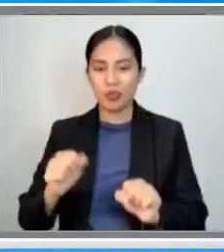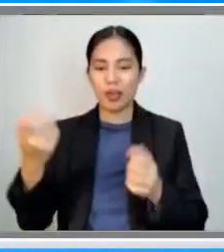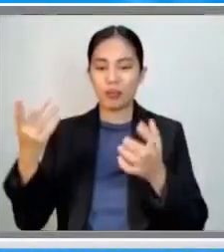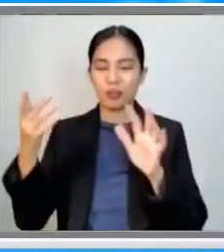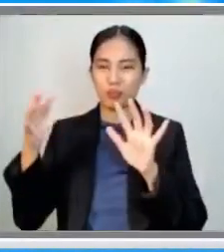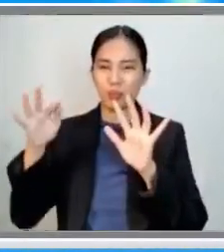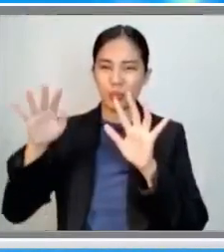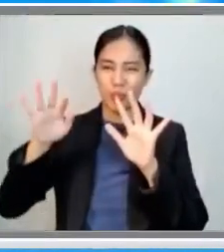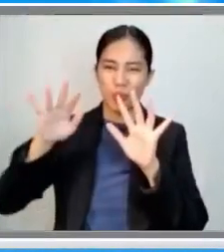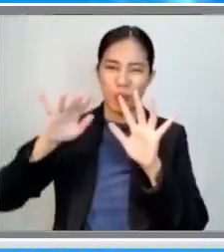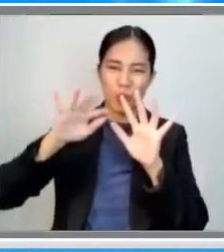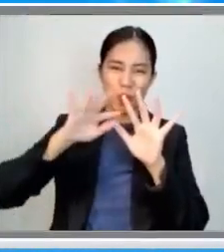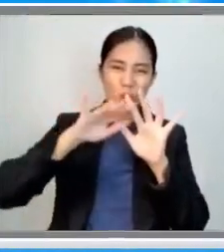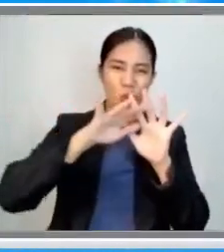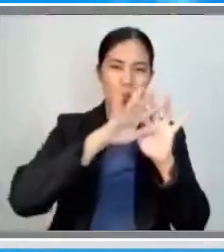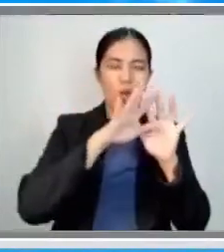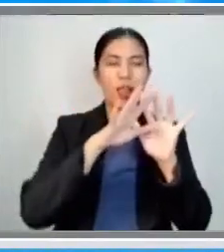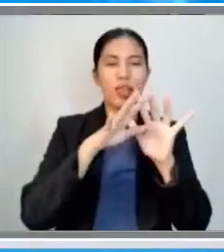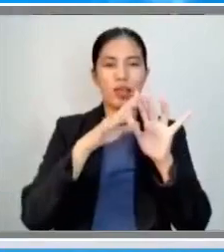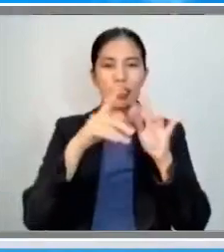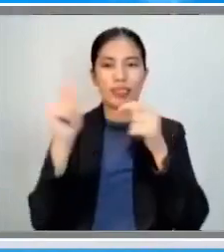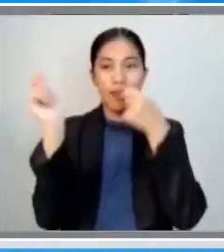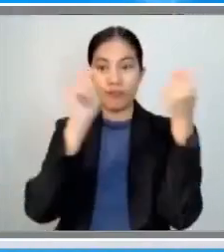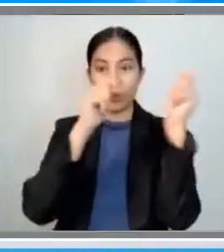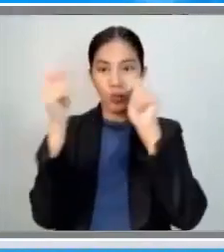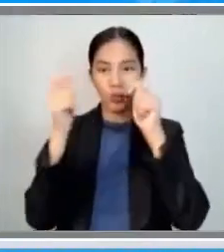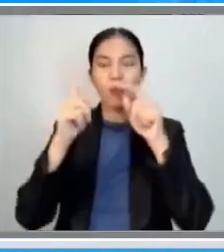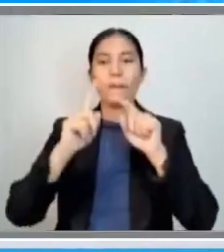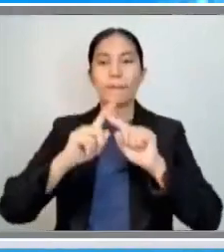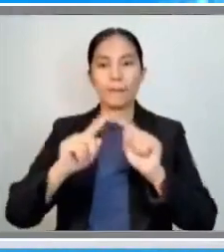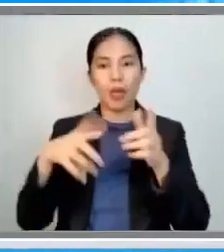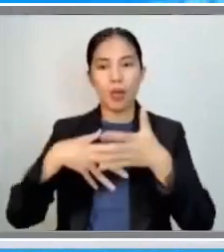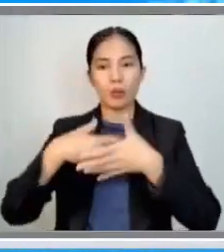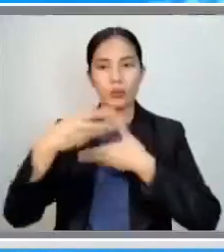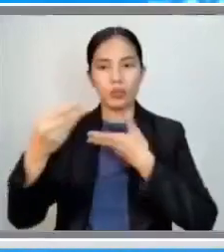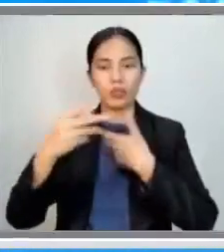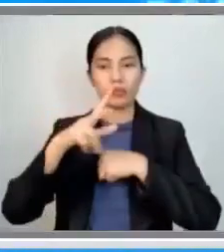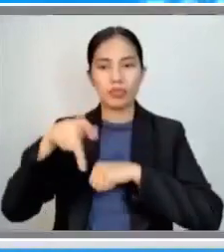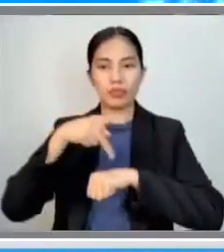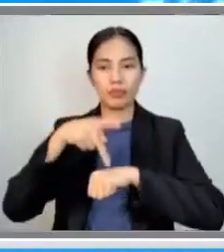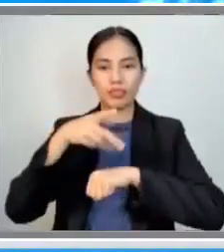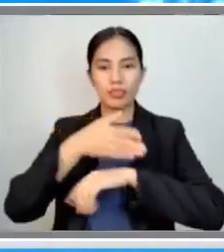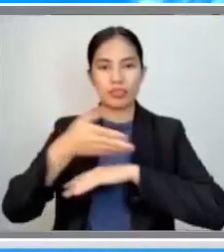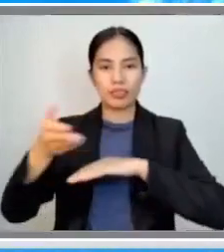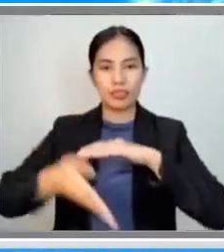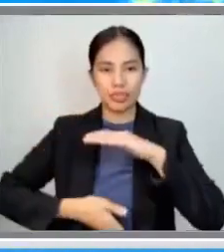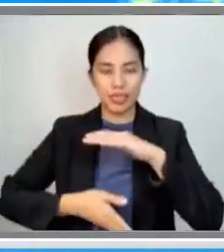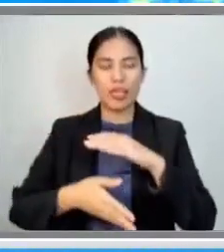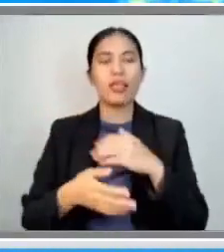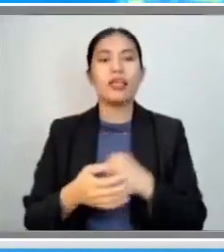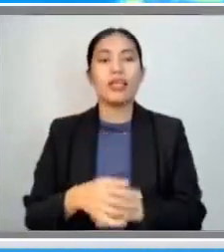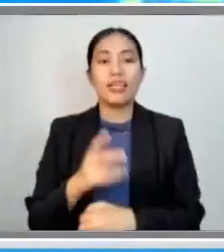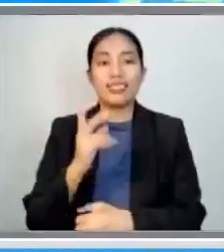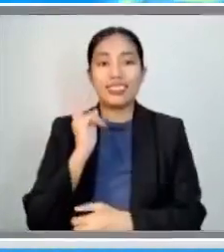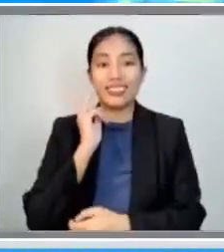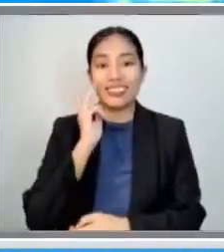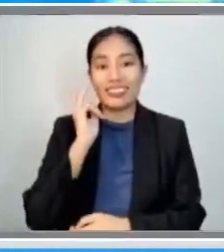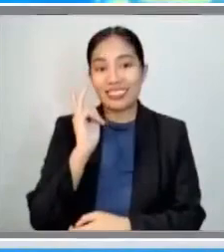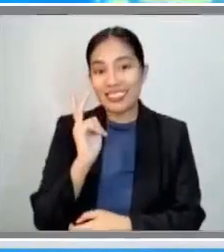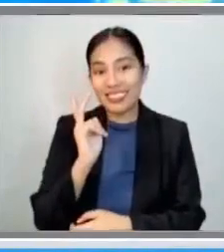nasa labas ng PAR, sabi ng pag-asa. Namataan naman ang super bagyo na may international name na Bulawen sa